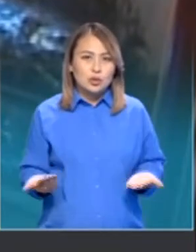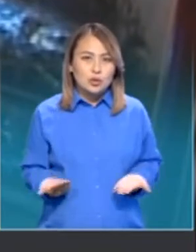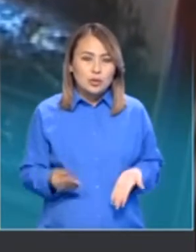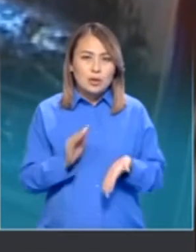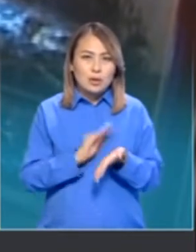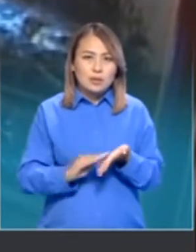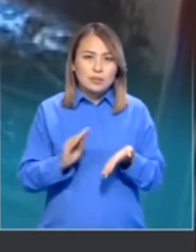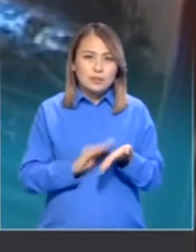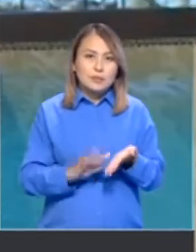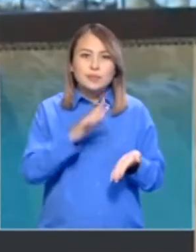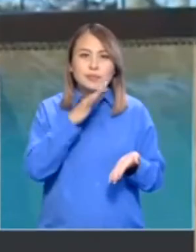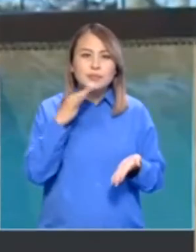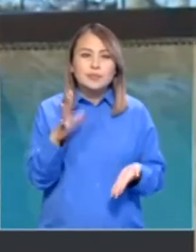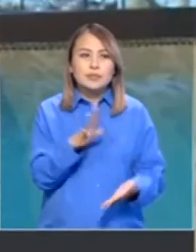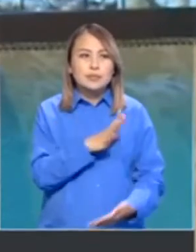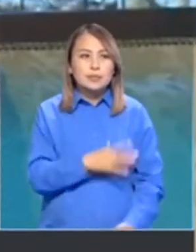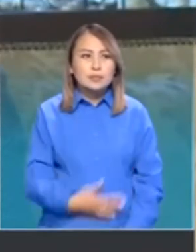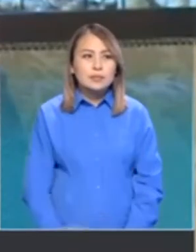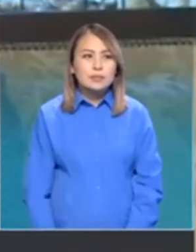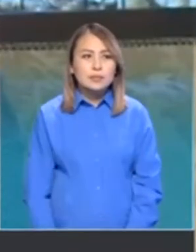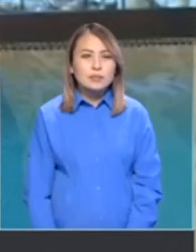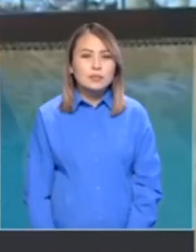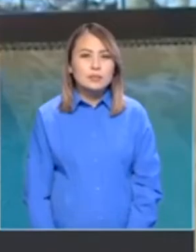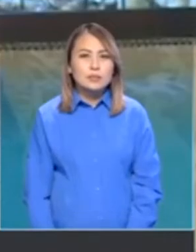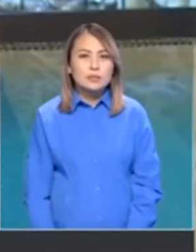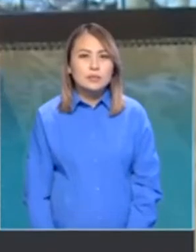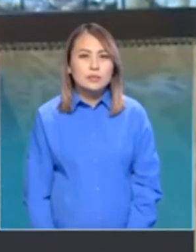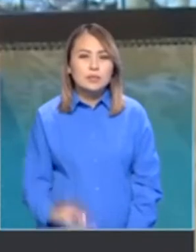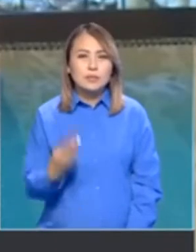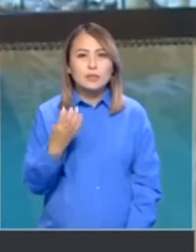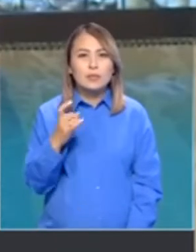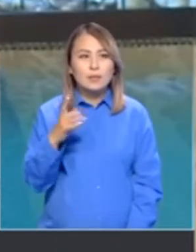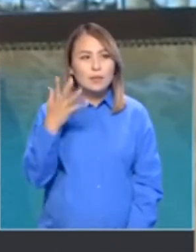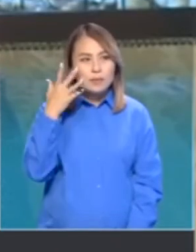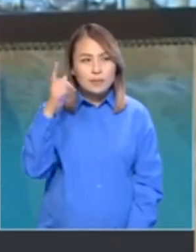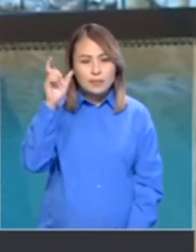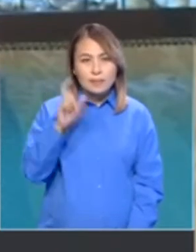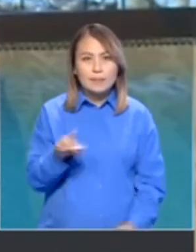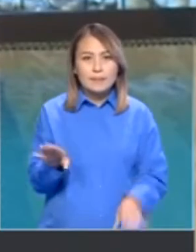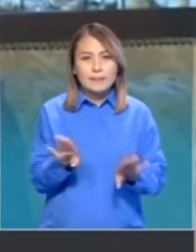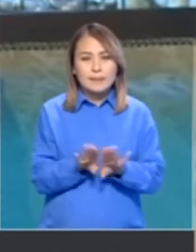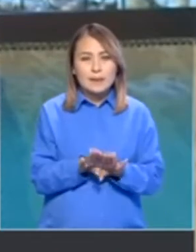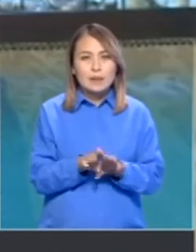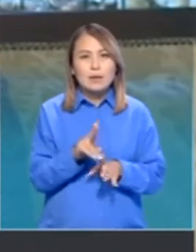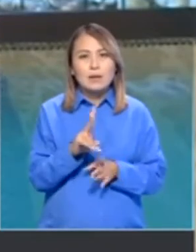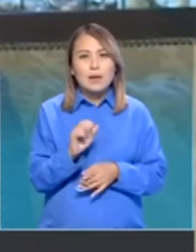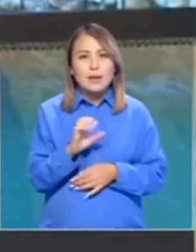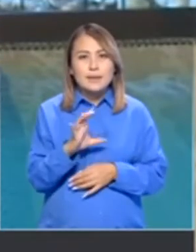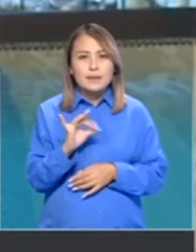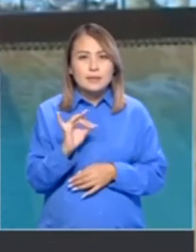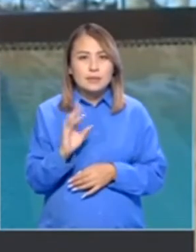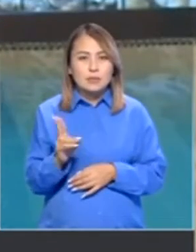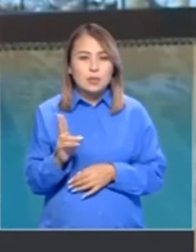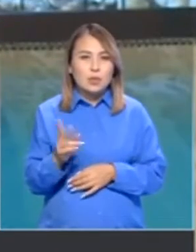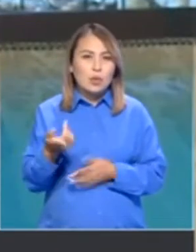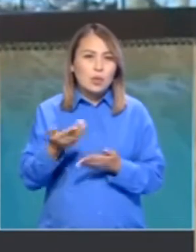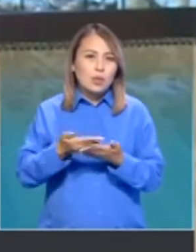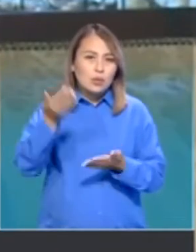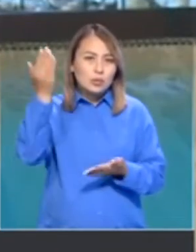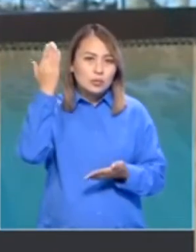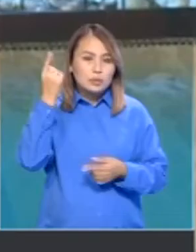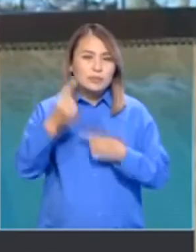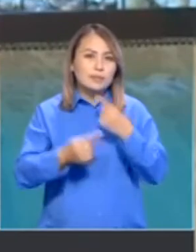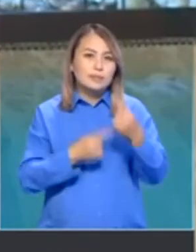шығармаларға арқау болды. Шерханның кезінде көп деген осы күні классик боп атанып жүрген